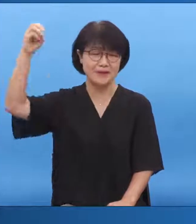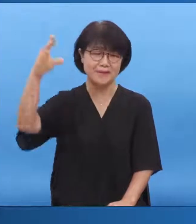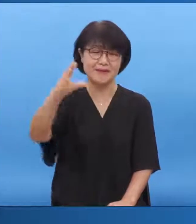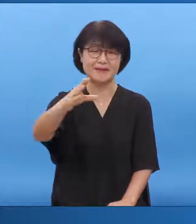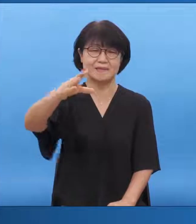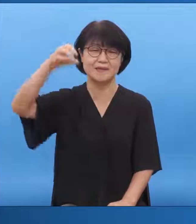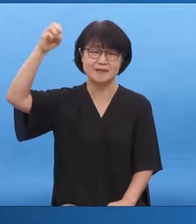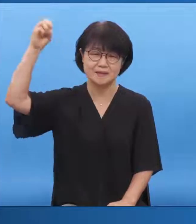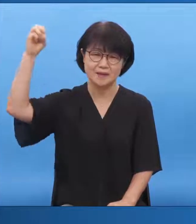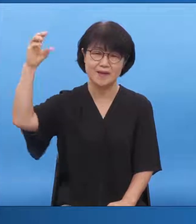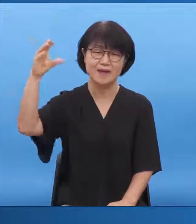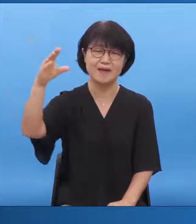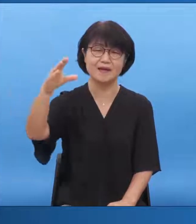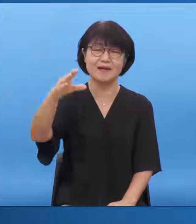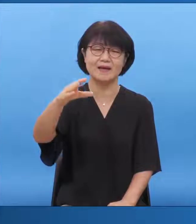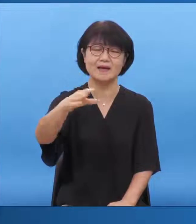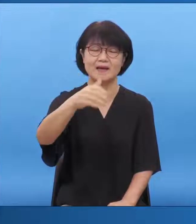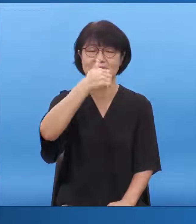복음의 빛 비춰라.